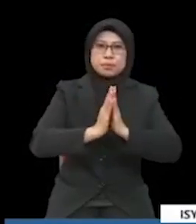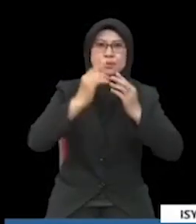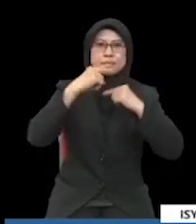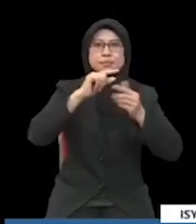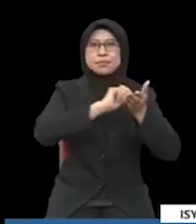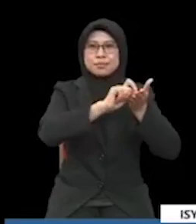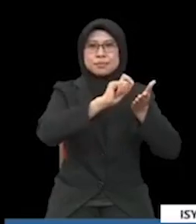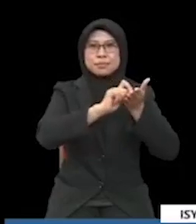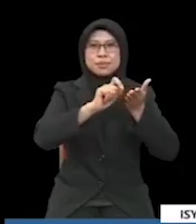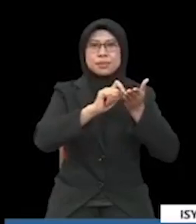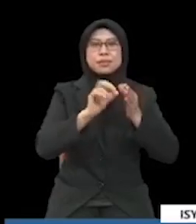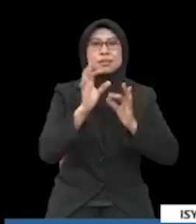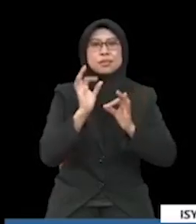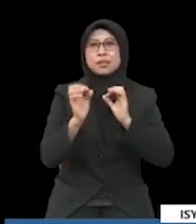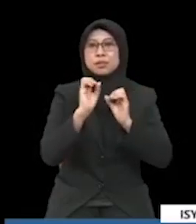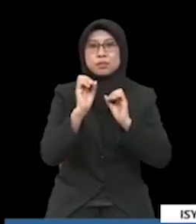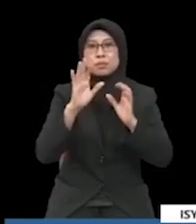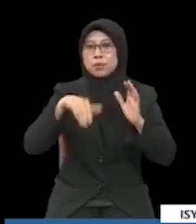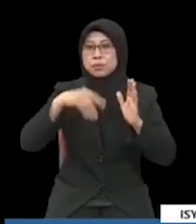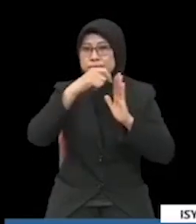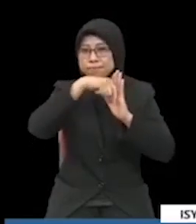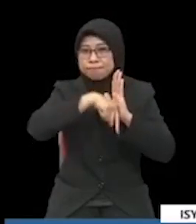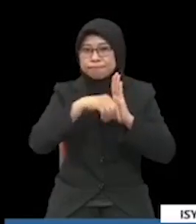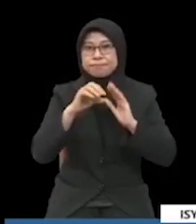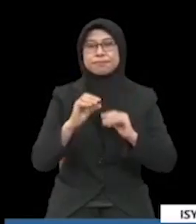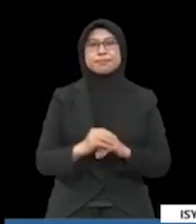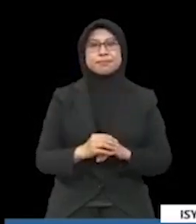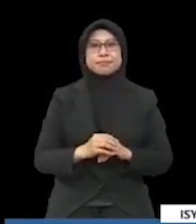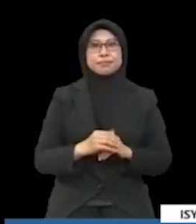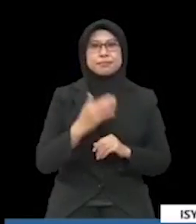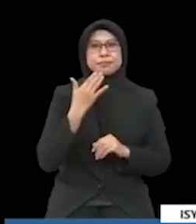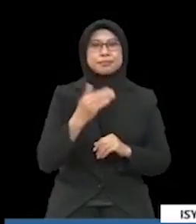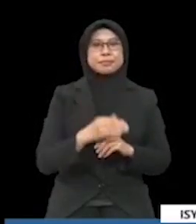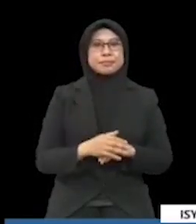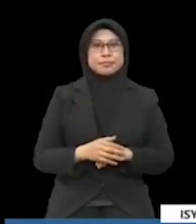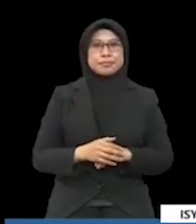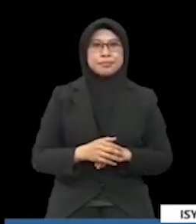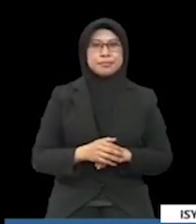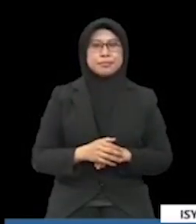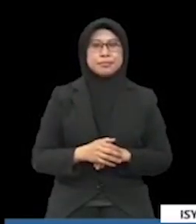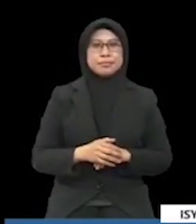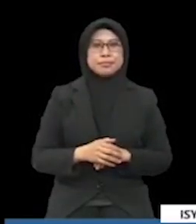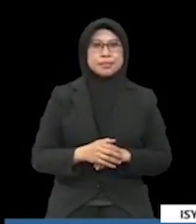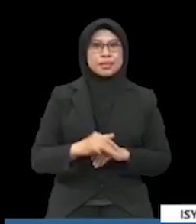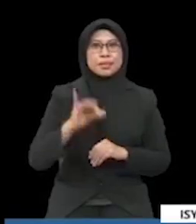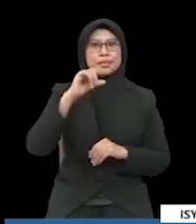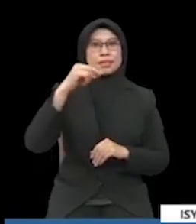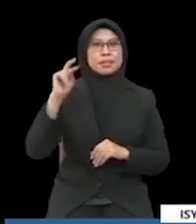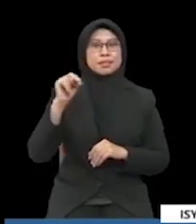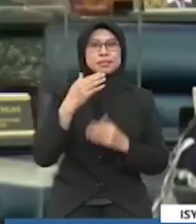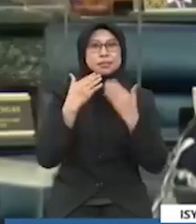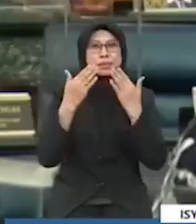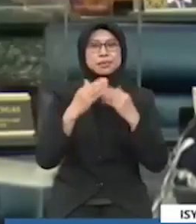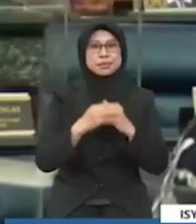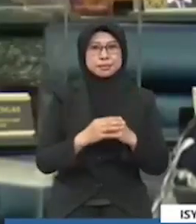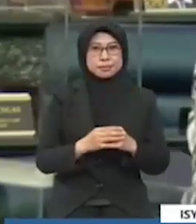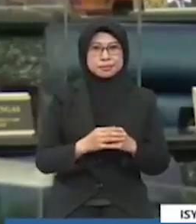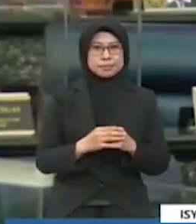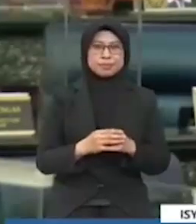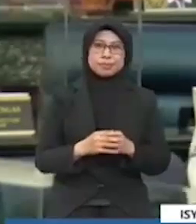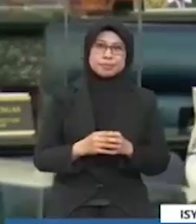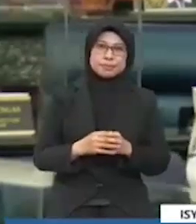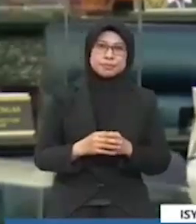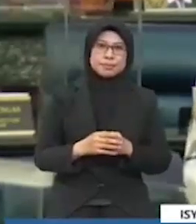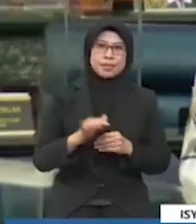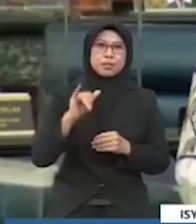jawabannya secara bertulis kalau tiada pencuciannya Coba kasih yang memakai balon mentribasi tetua versi Gan Hehehe terima